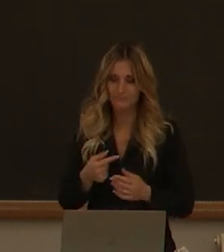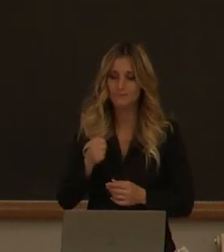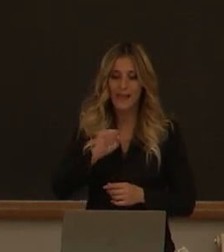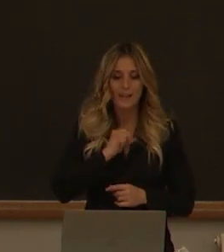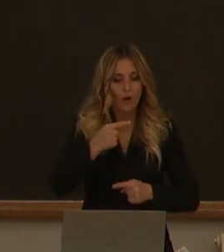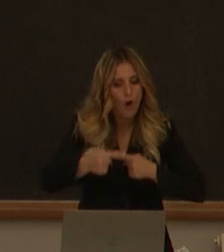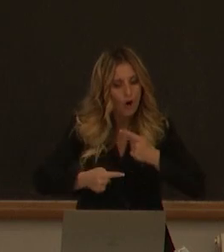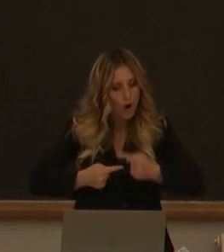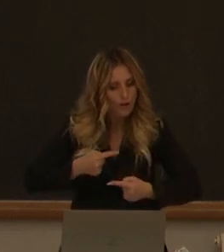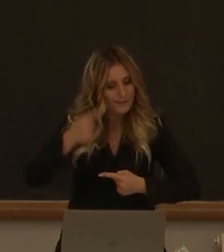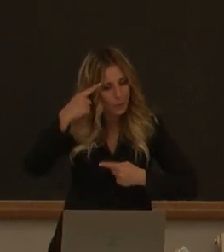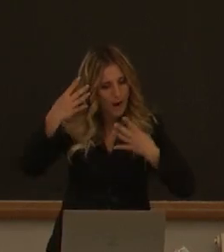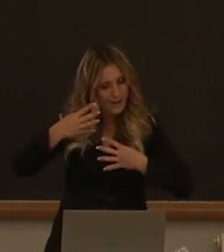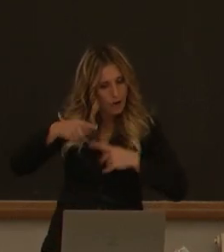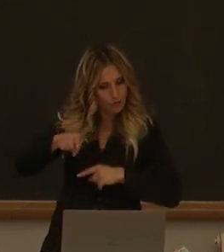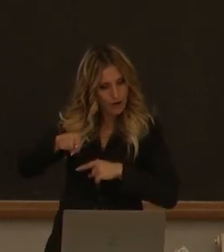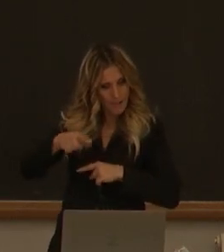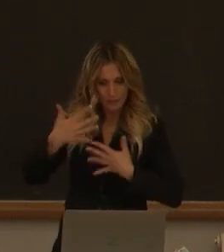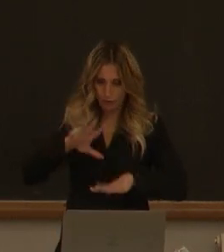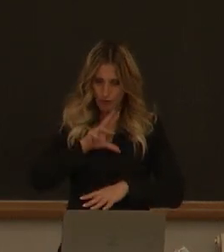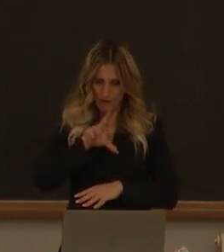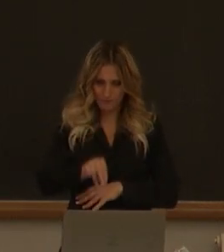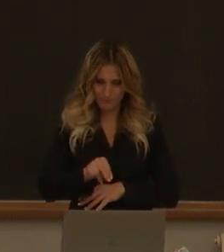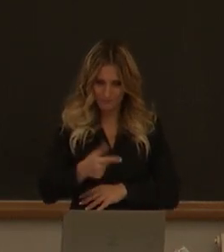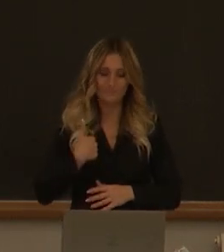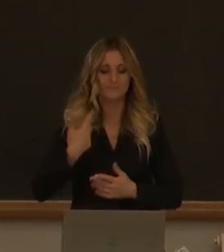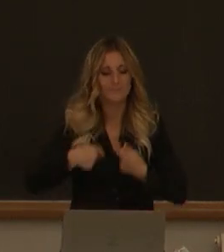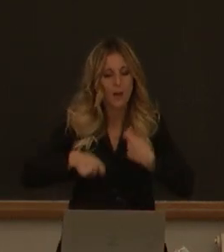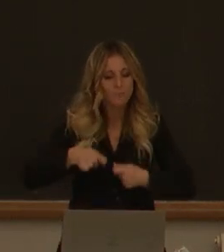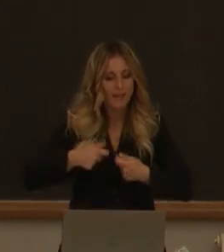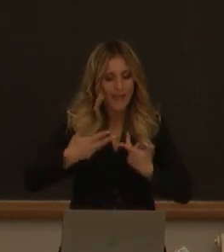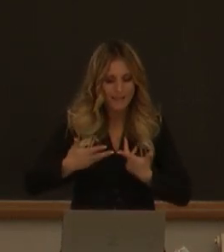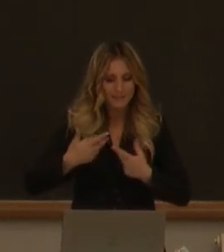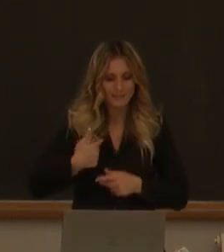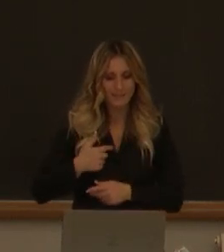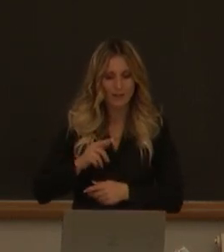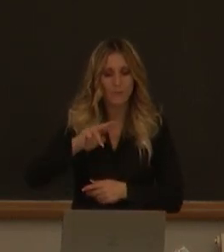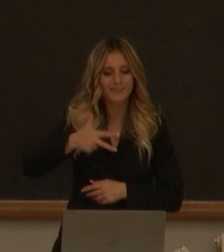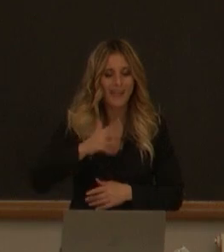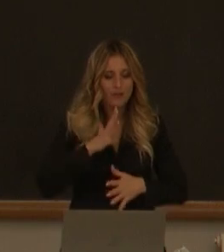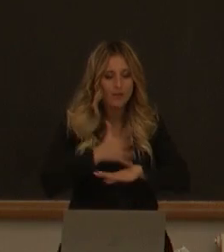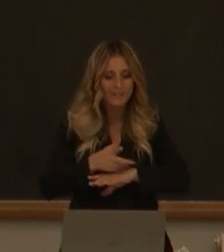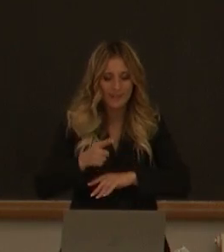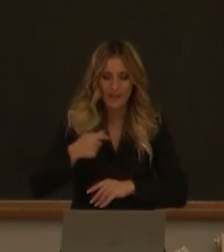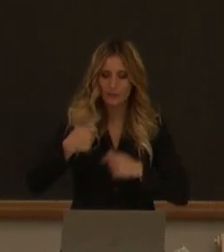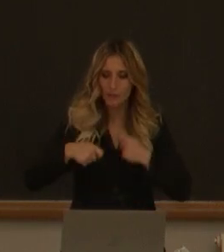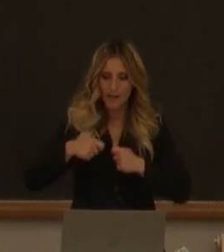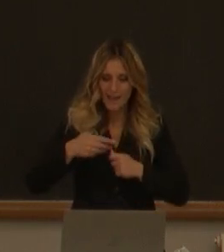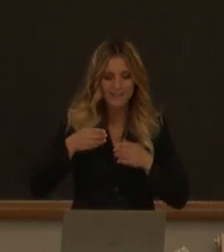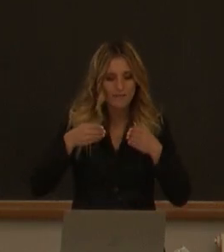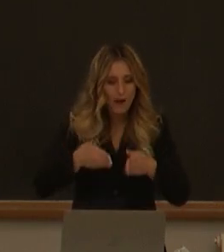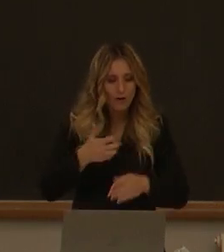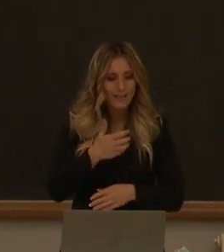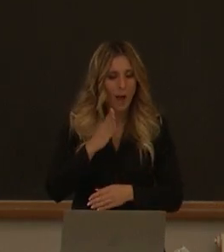su questo ragionamento, lei lo ha già introdotto, il preside, che nel nostro terzo intervento, il preside della Facoltà di